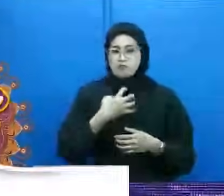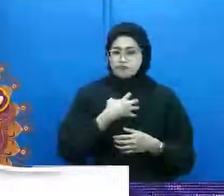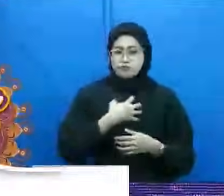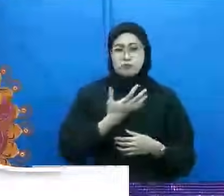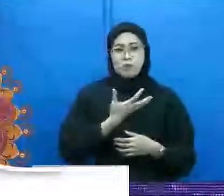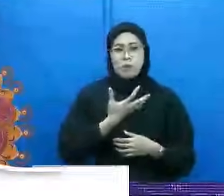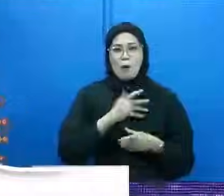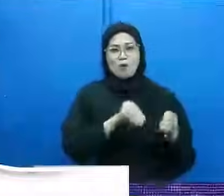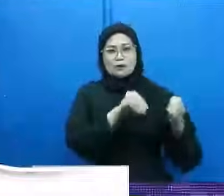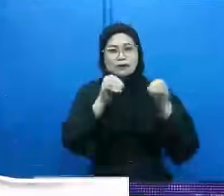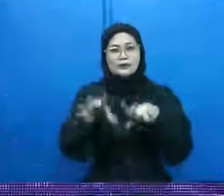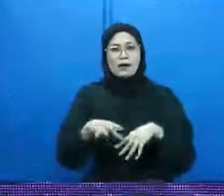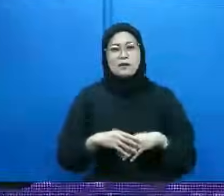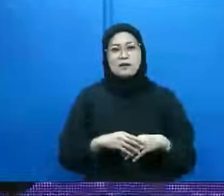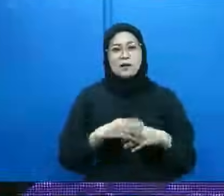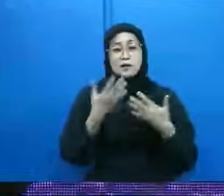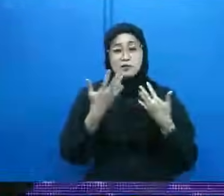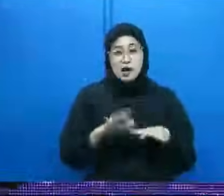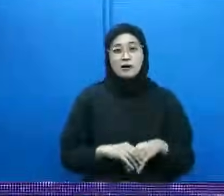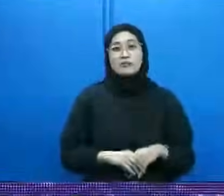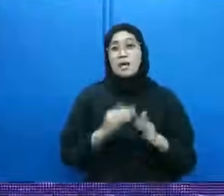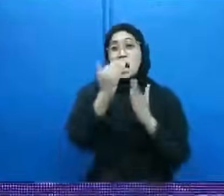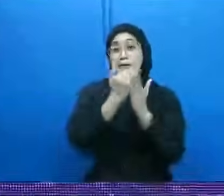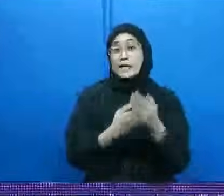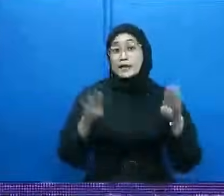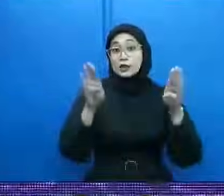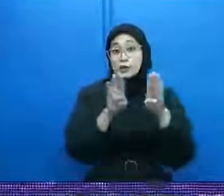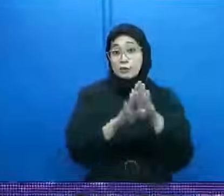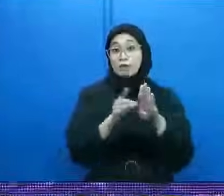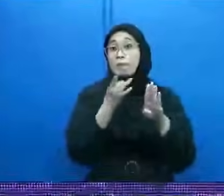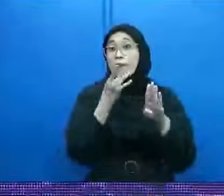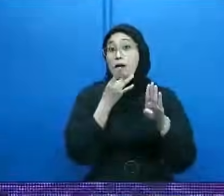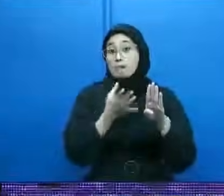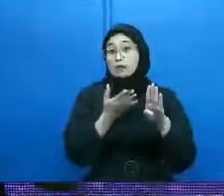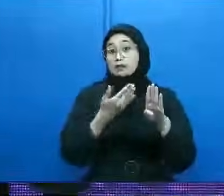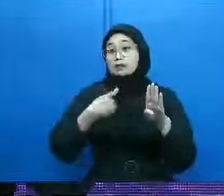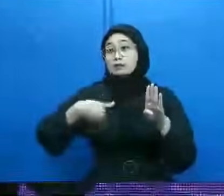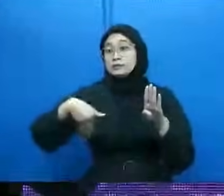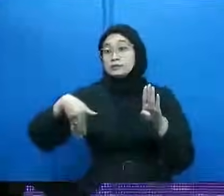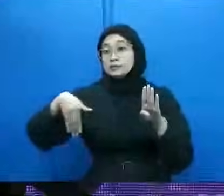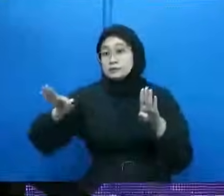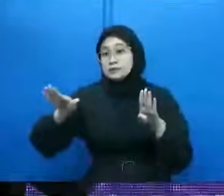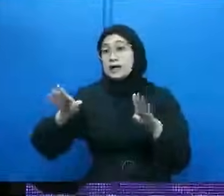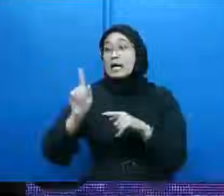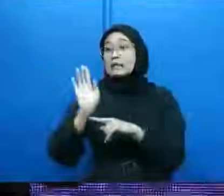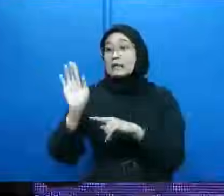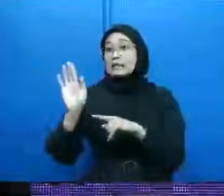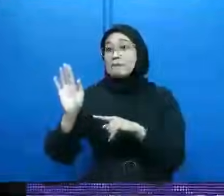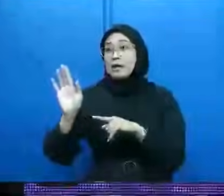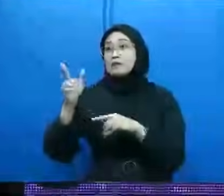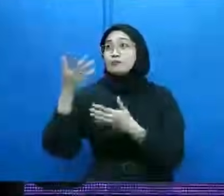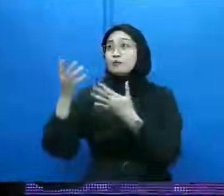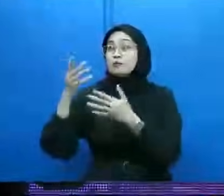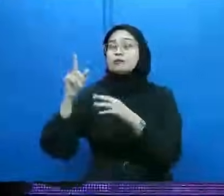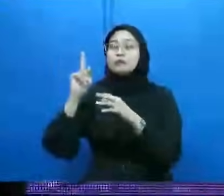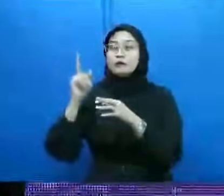pengen hijrah. Terus pamit dari sini, acara ditutup, keluar dari sini. Tiba-tiba di depan sudah ada yang menyambut. Malaikat maut.